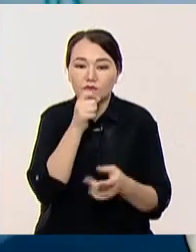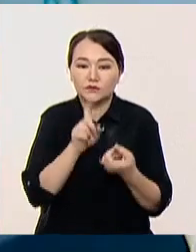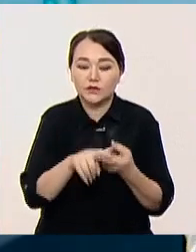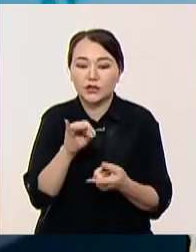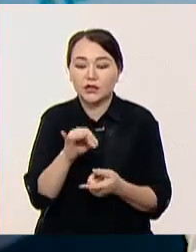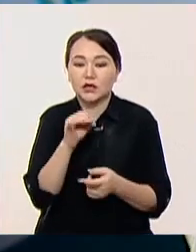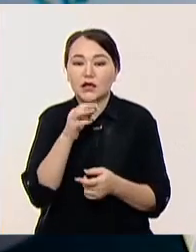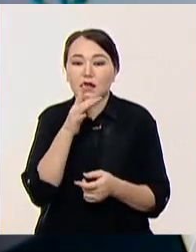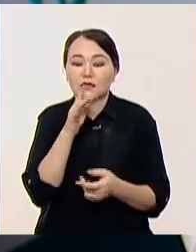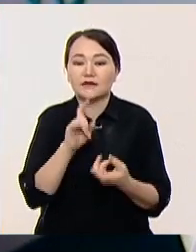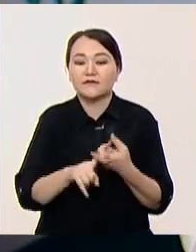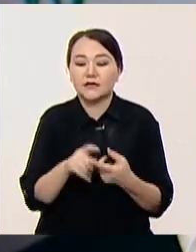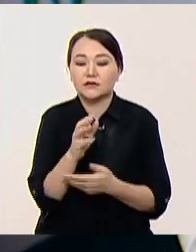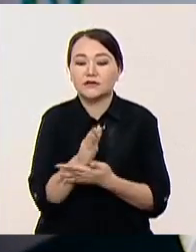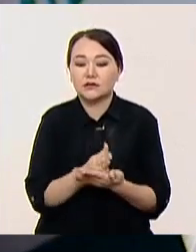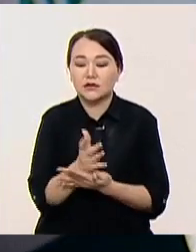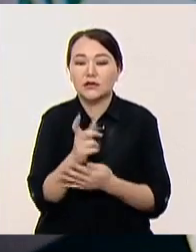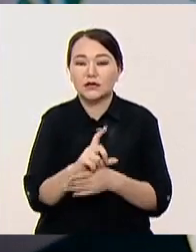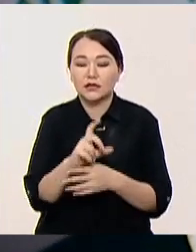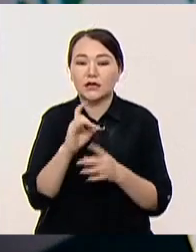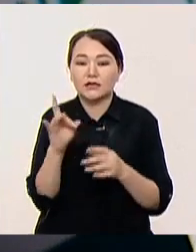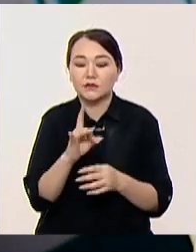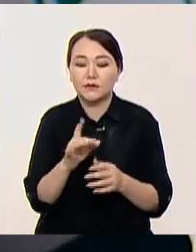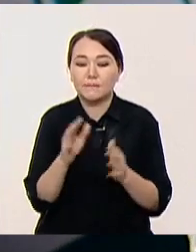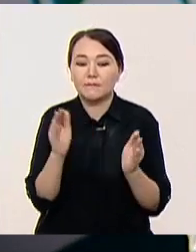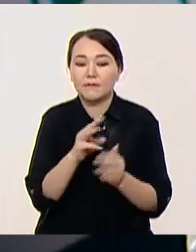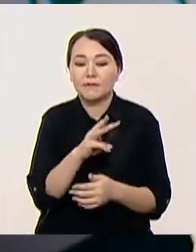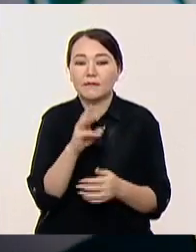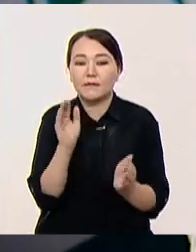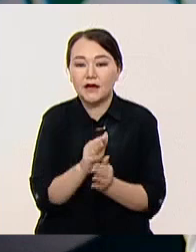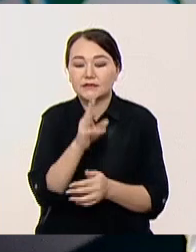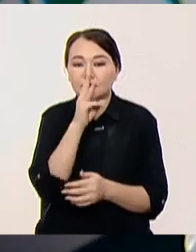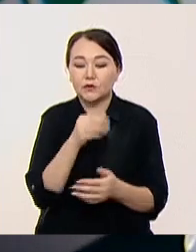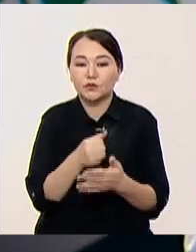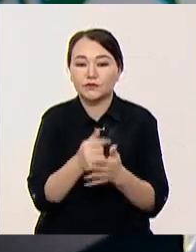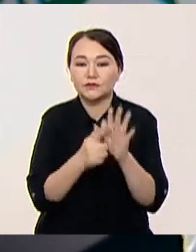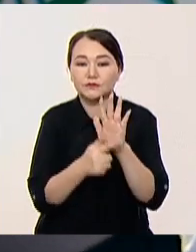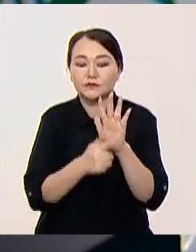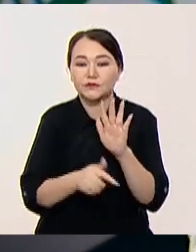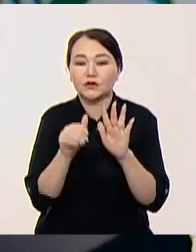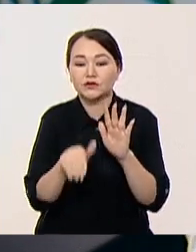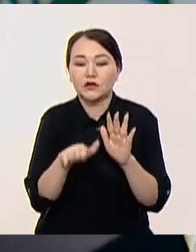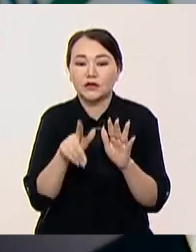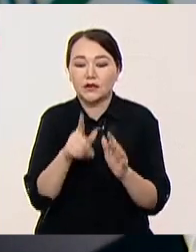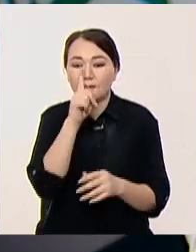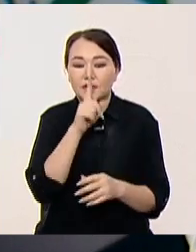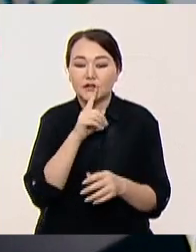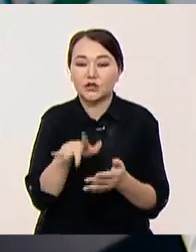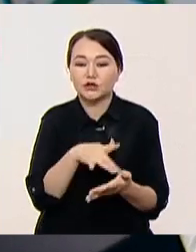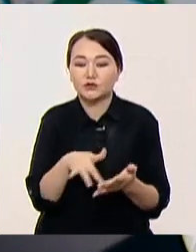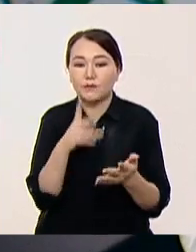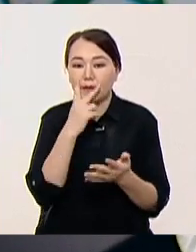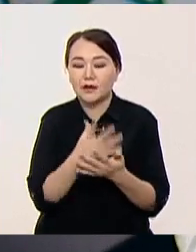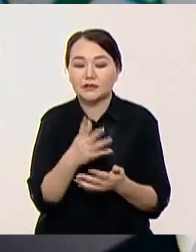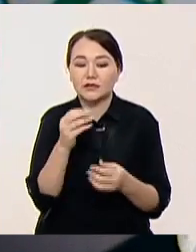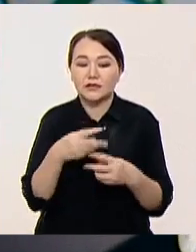выслугу лет. Также с 1 января увеличится размер минимальной заработной платы до 70 тысяч тенге. Месячный расчетный показатель